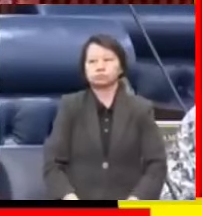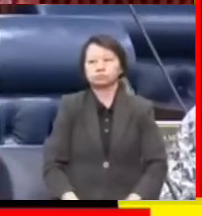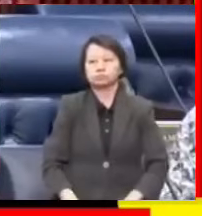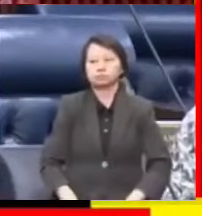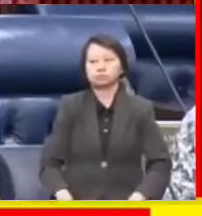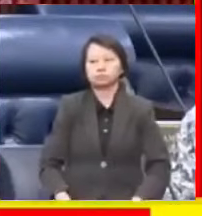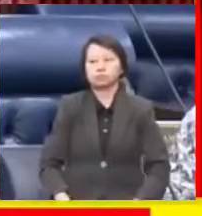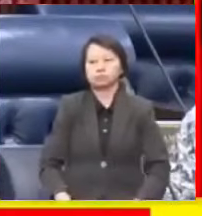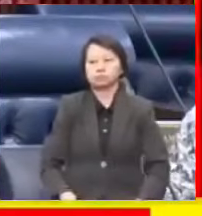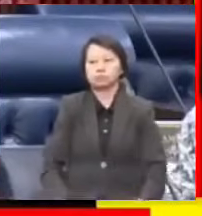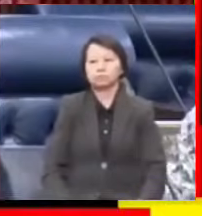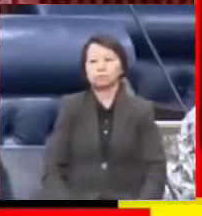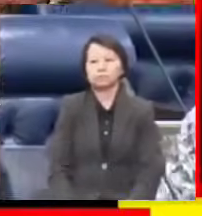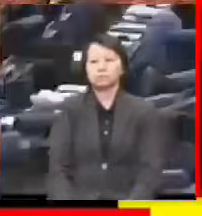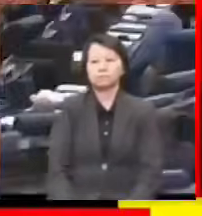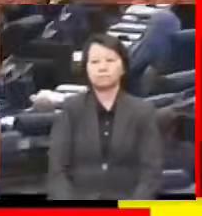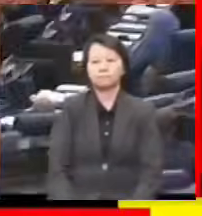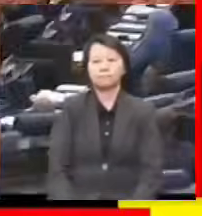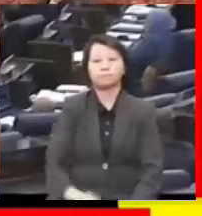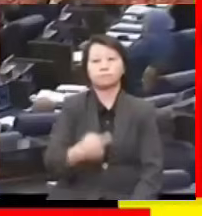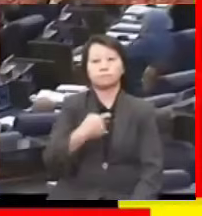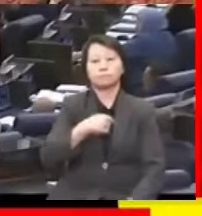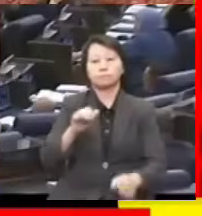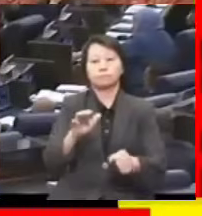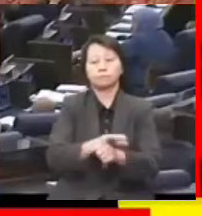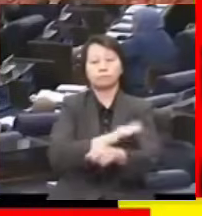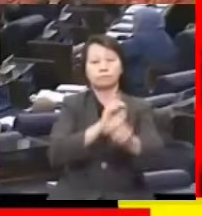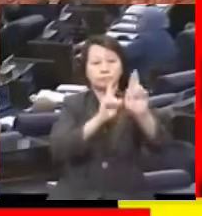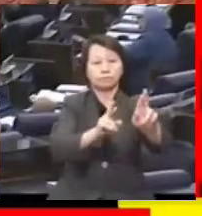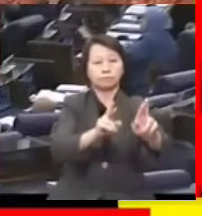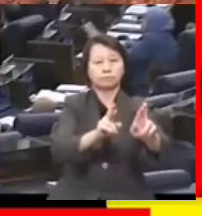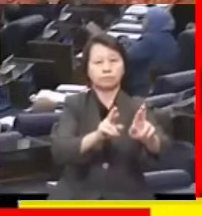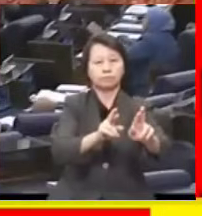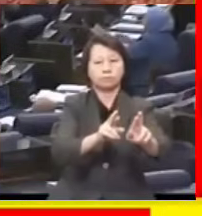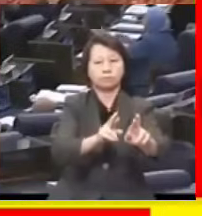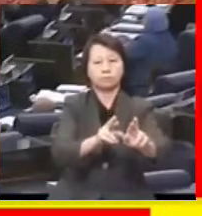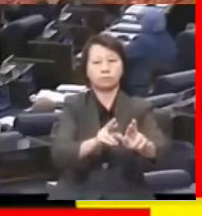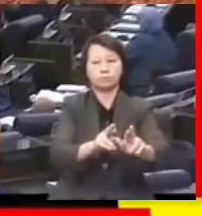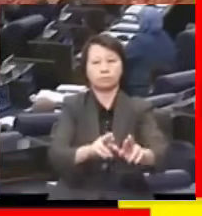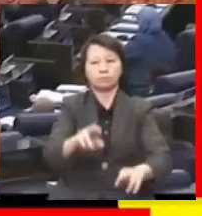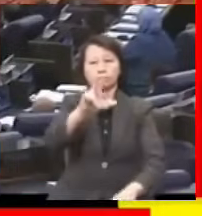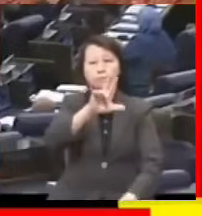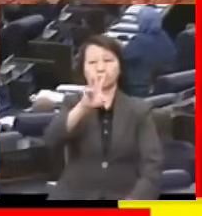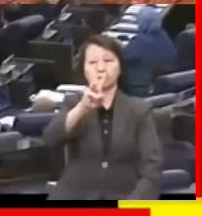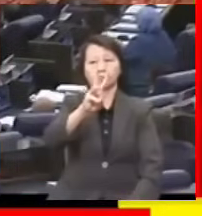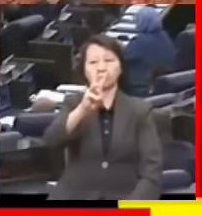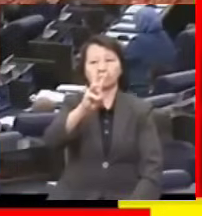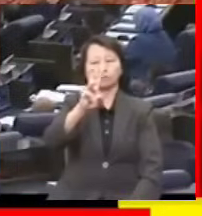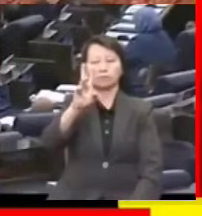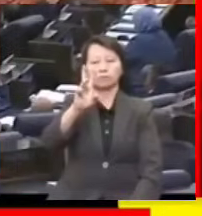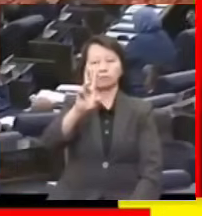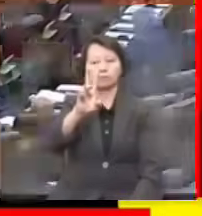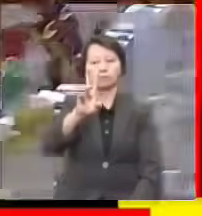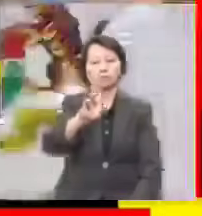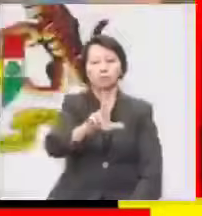ya. Terima kasih Tuan Sri. Saya dengan penuh hormat yang merujuk kepada 367